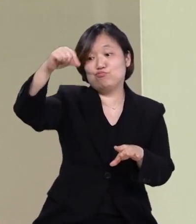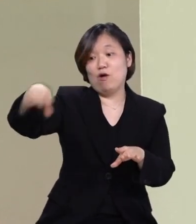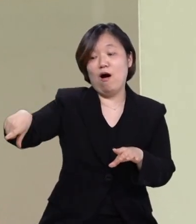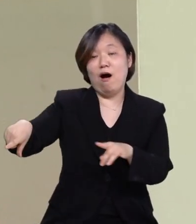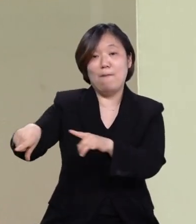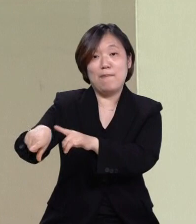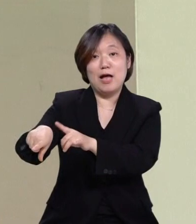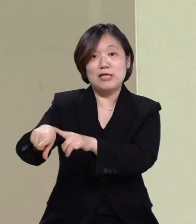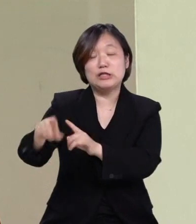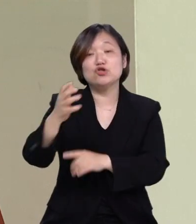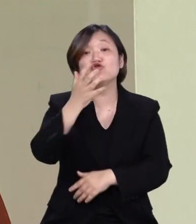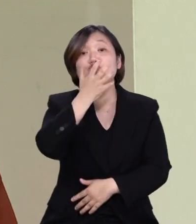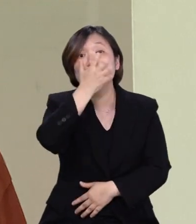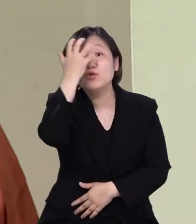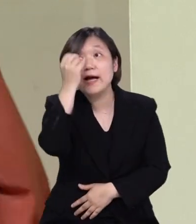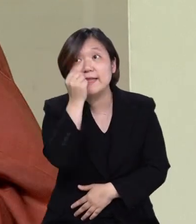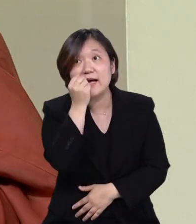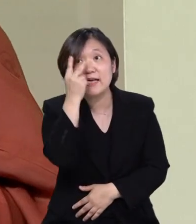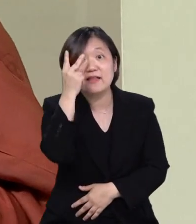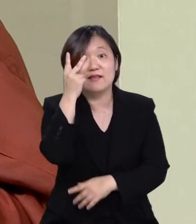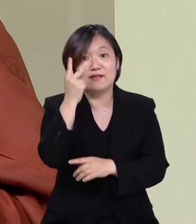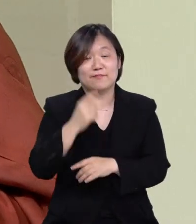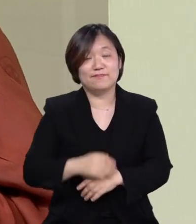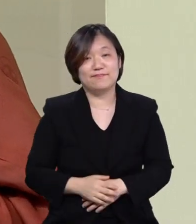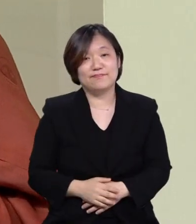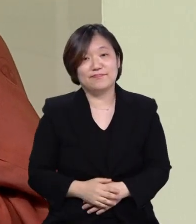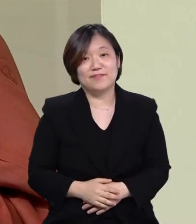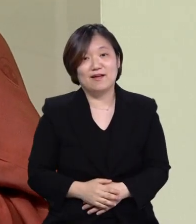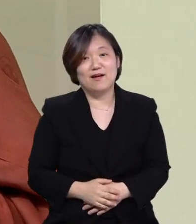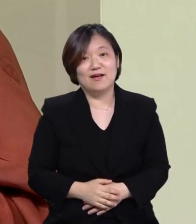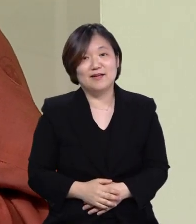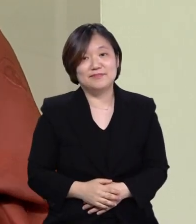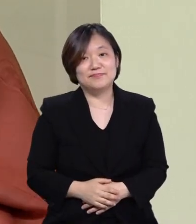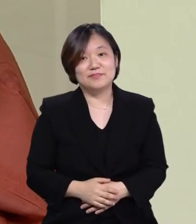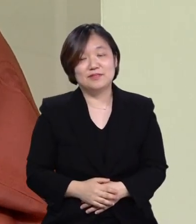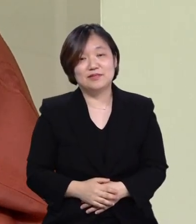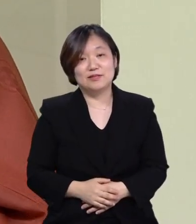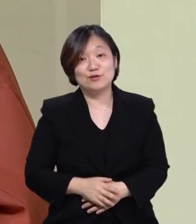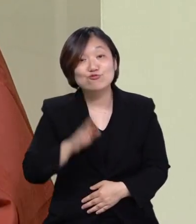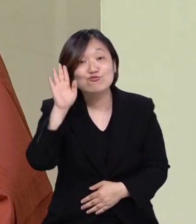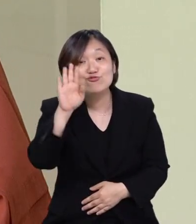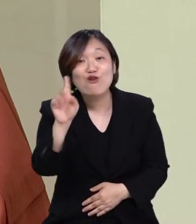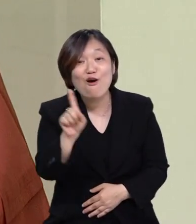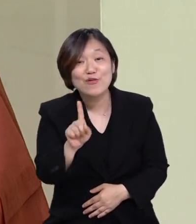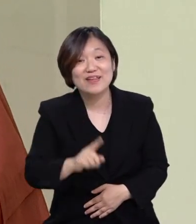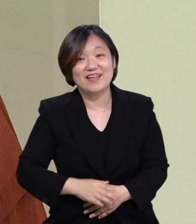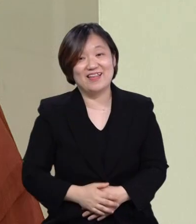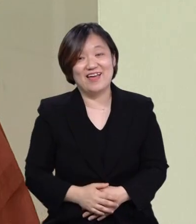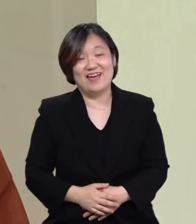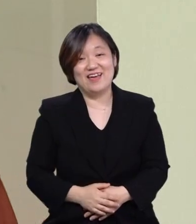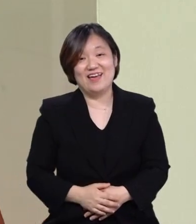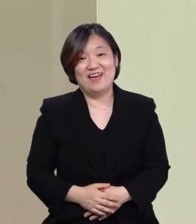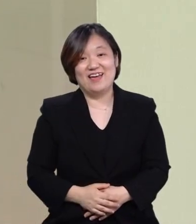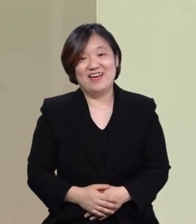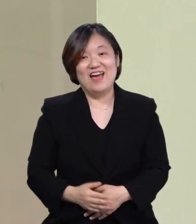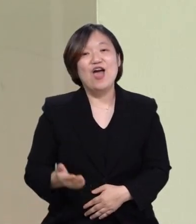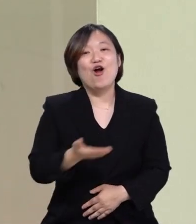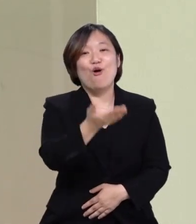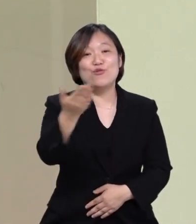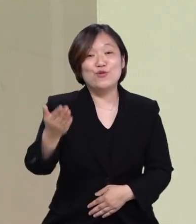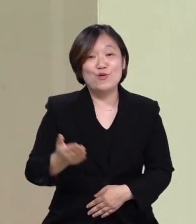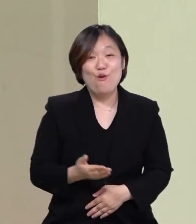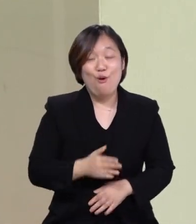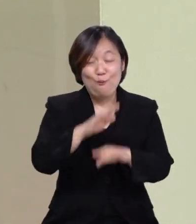그 꿈을 꾸고 나서 잠에서 딱 깼대요 그리고 여러분들의